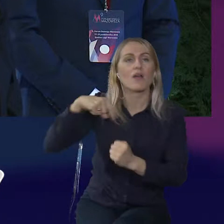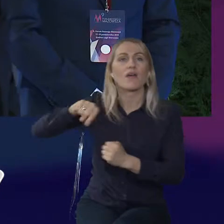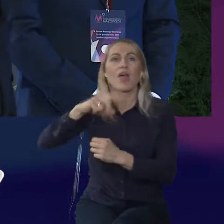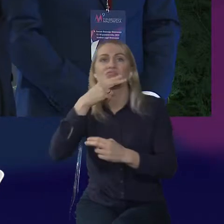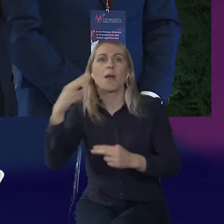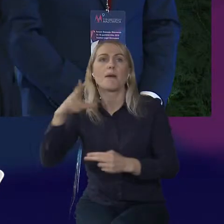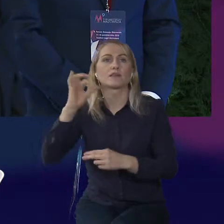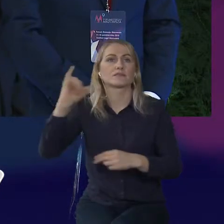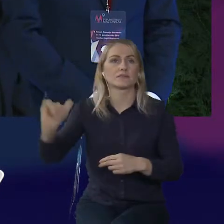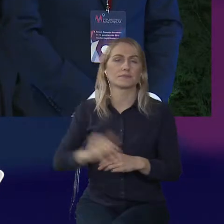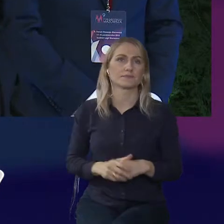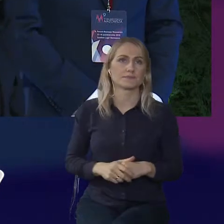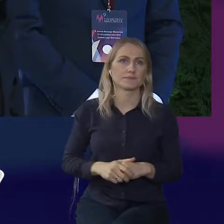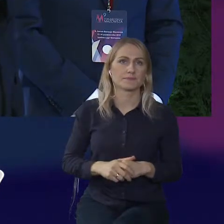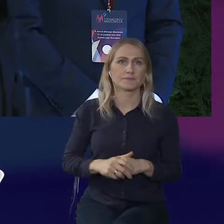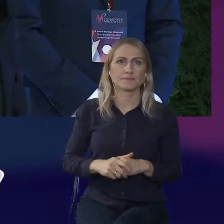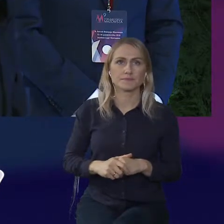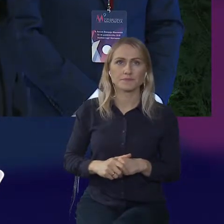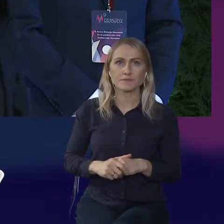tematem zaburzeń integracji sensorycznej.